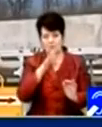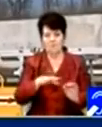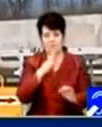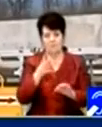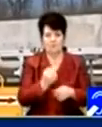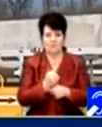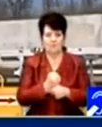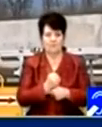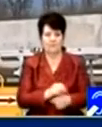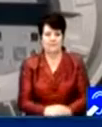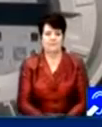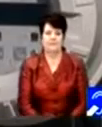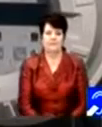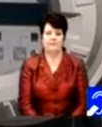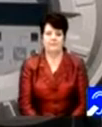funcțional.